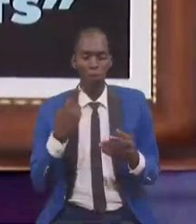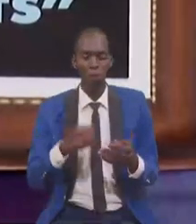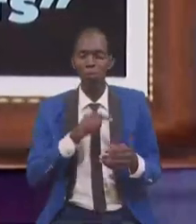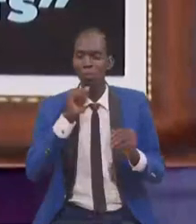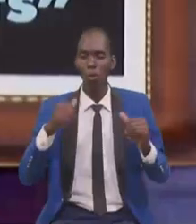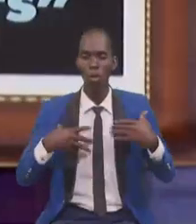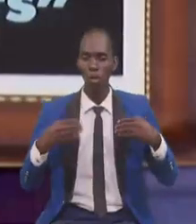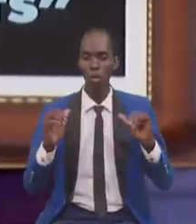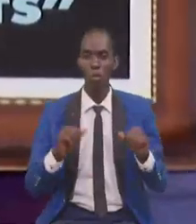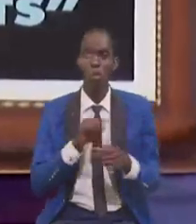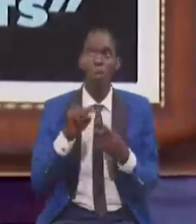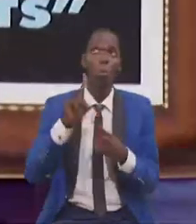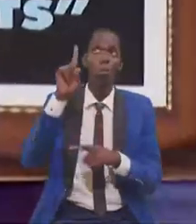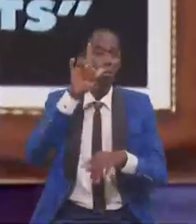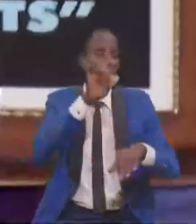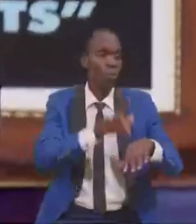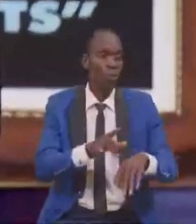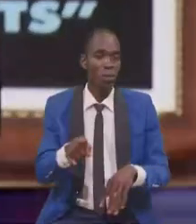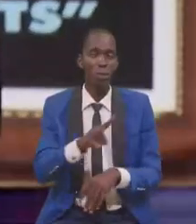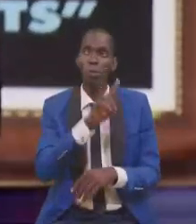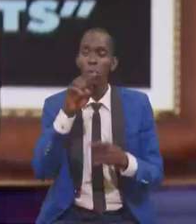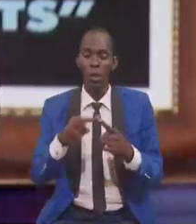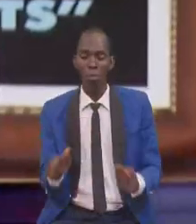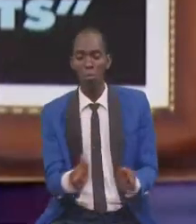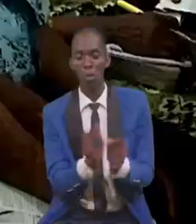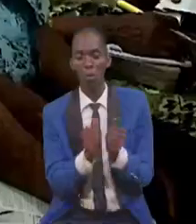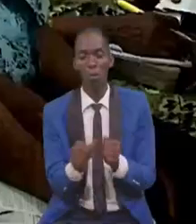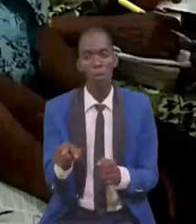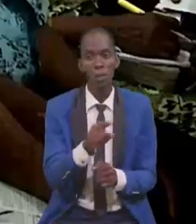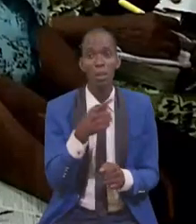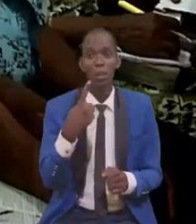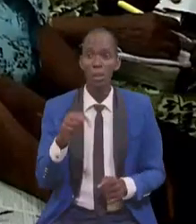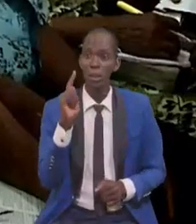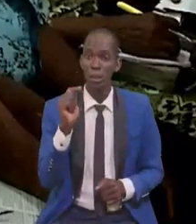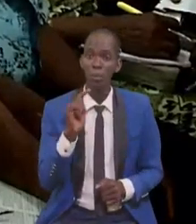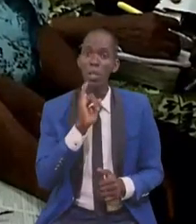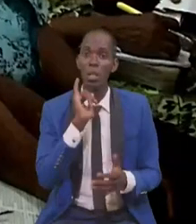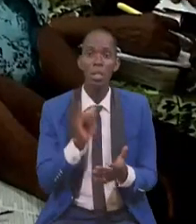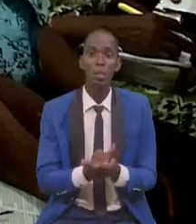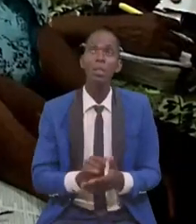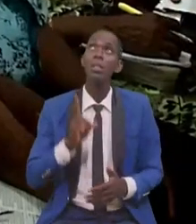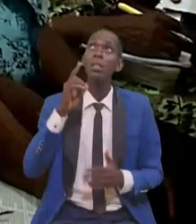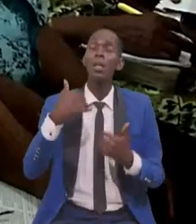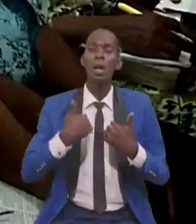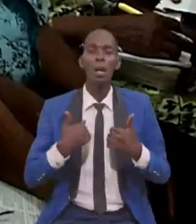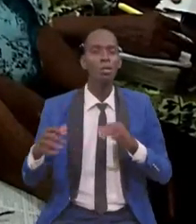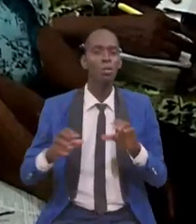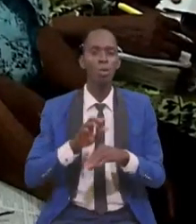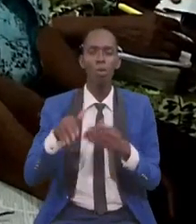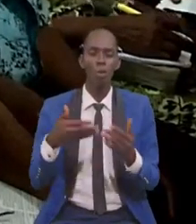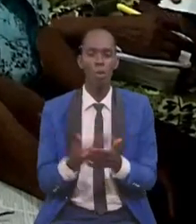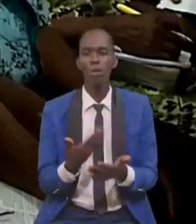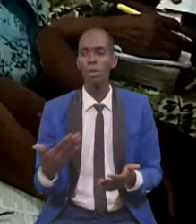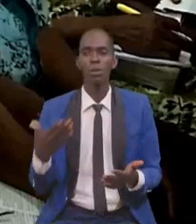les impotents, les incurables, quand il les touche, quand ils ont contact avec lui, le témoignage s'en sortait que